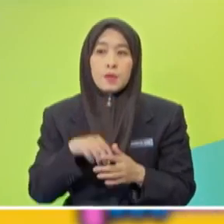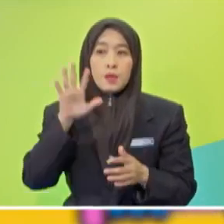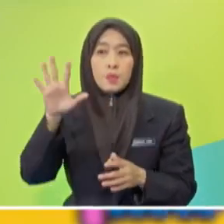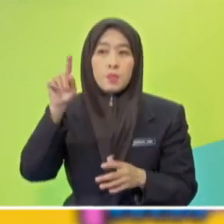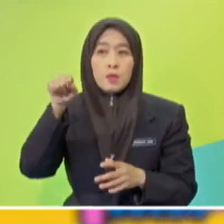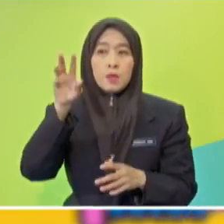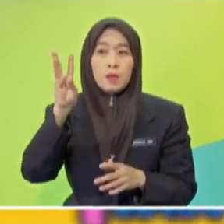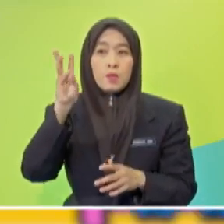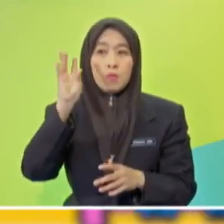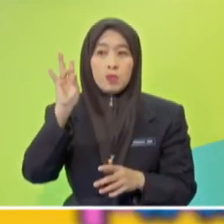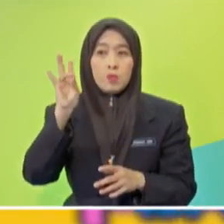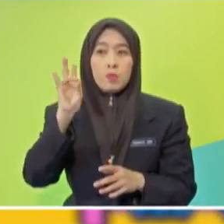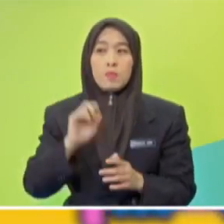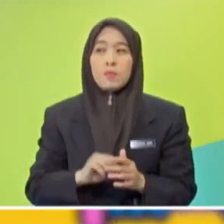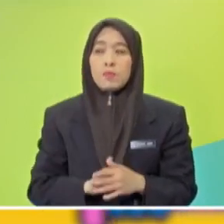67